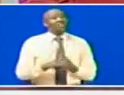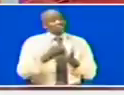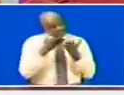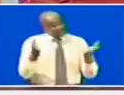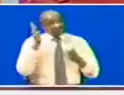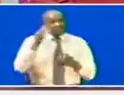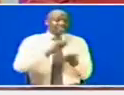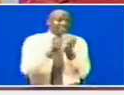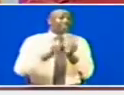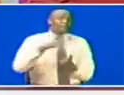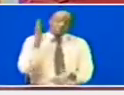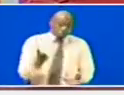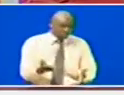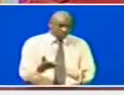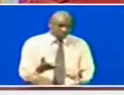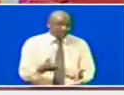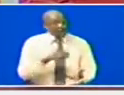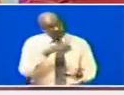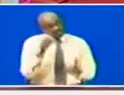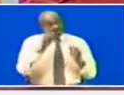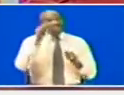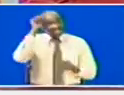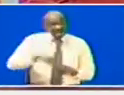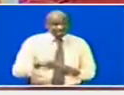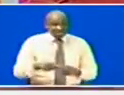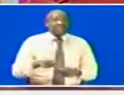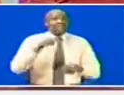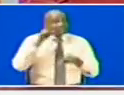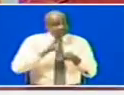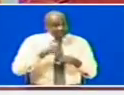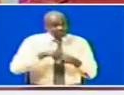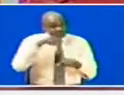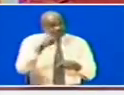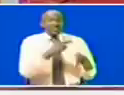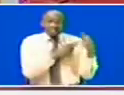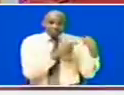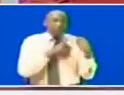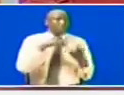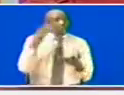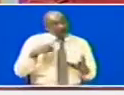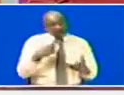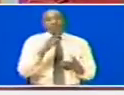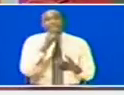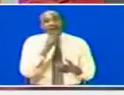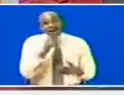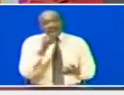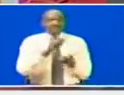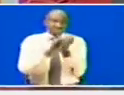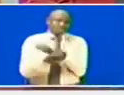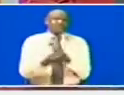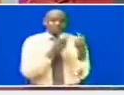hata zaidi. Injera Nick anasema ndio, wakati unavyosonga ndio majukumu ya mume yanazidi